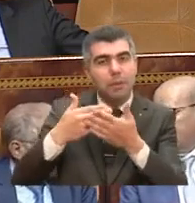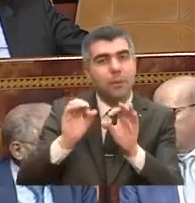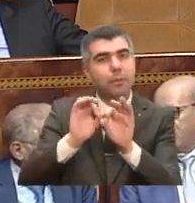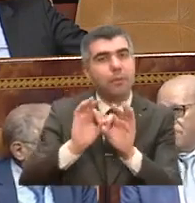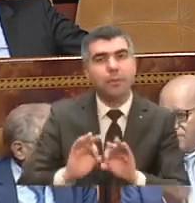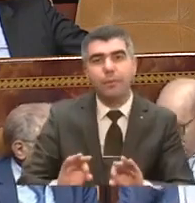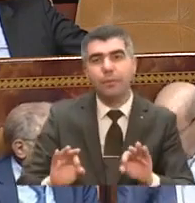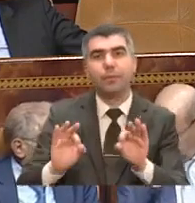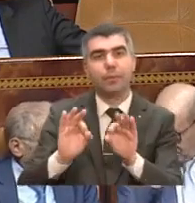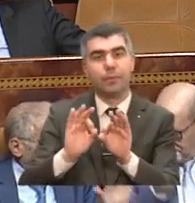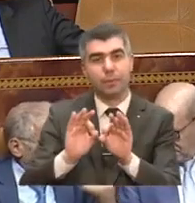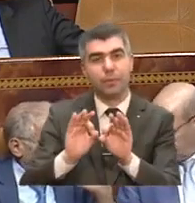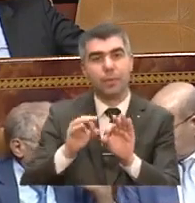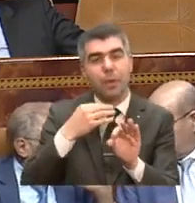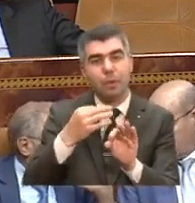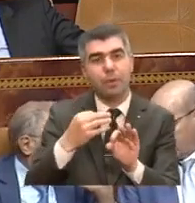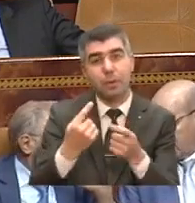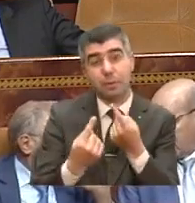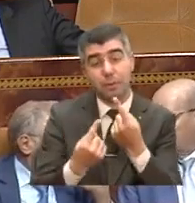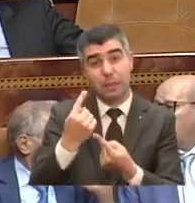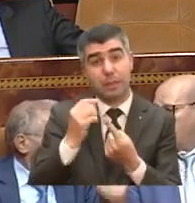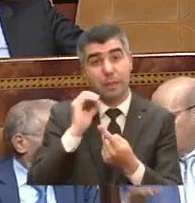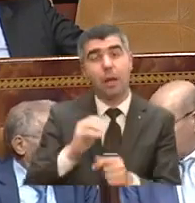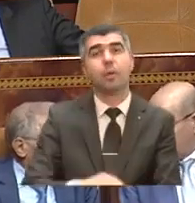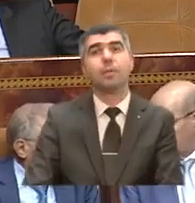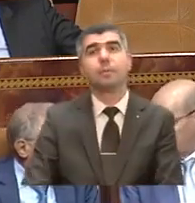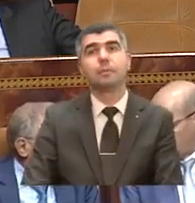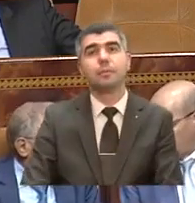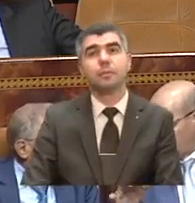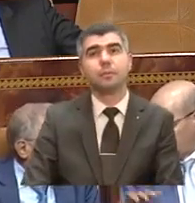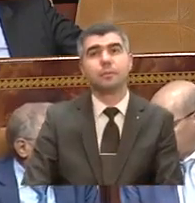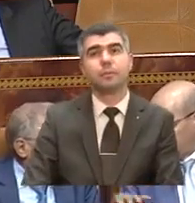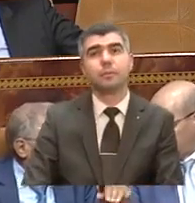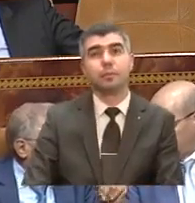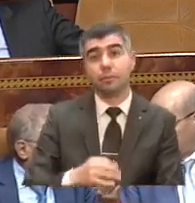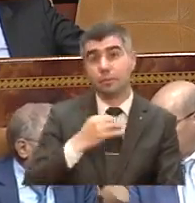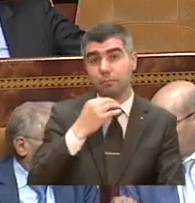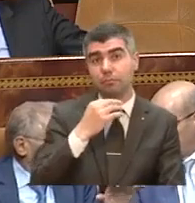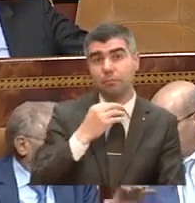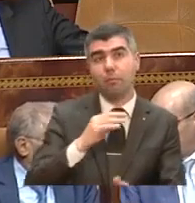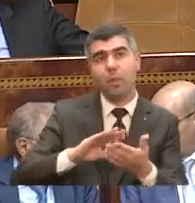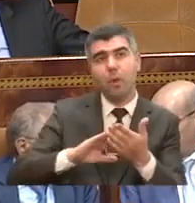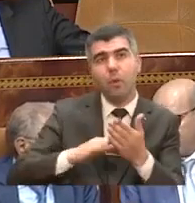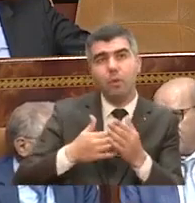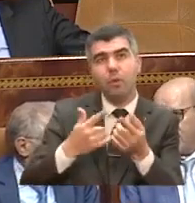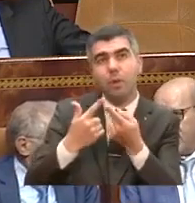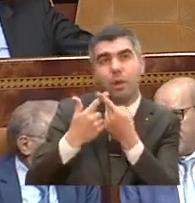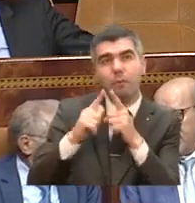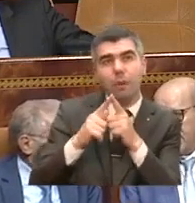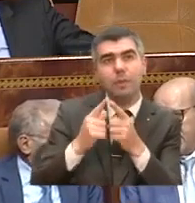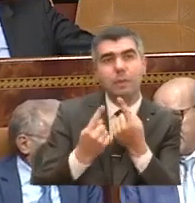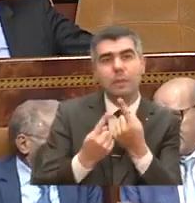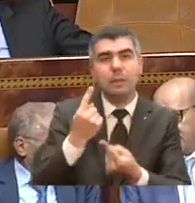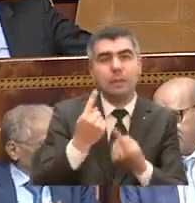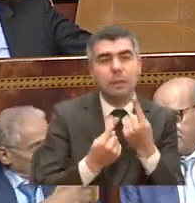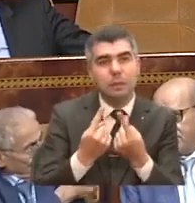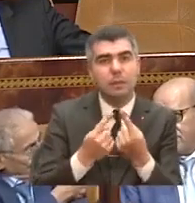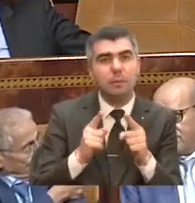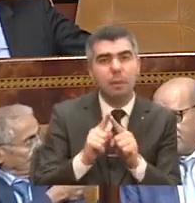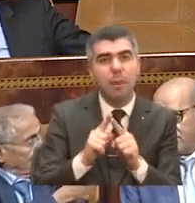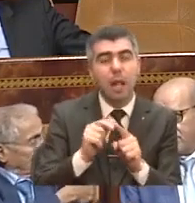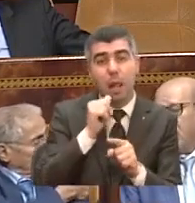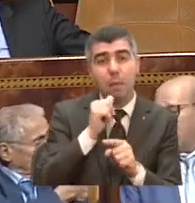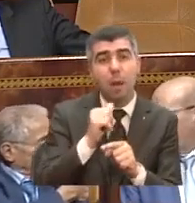كنا هناك سدود تليه ومتوسطه وكبرى، وبالتالي الدور ديال هاد وحدات ديال المياه كتضيع. بغينا منكم السيد الوزير يعني